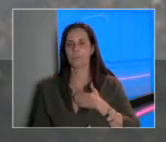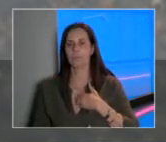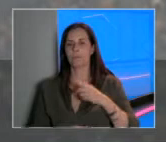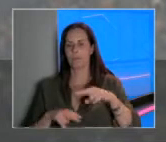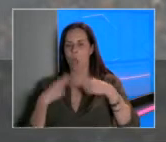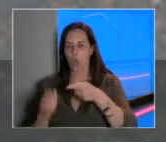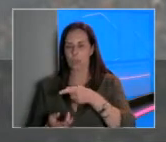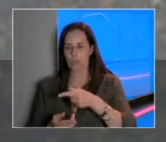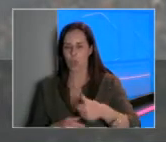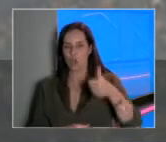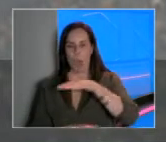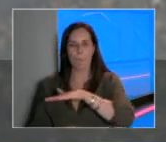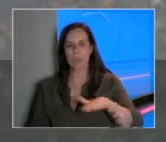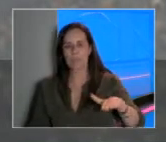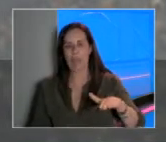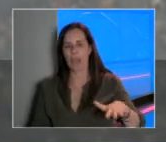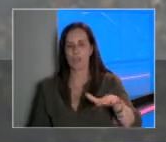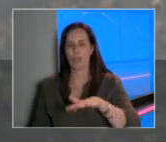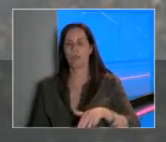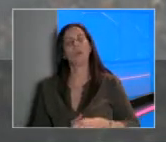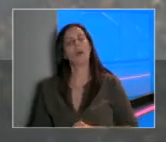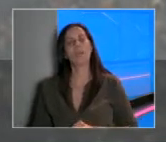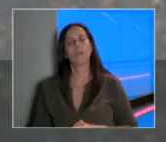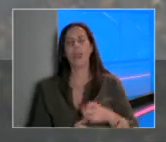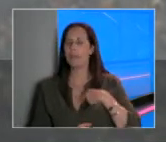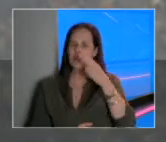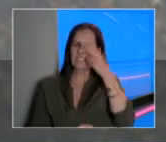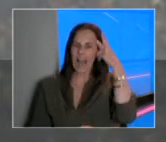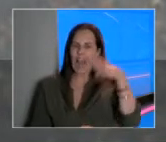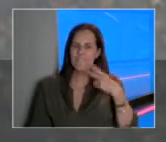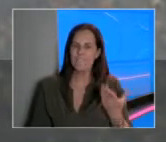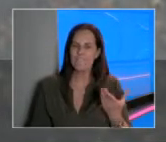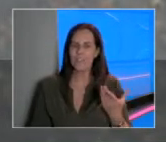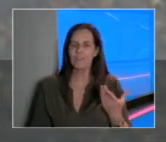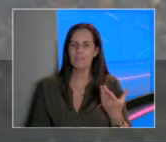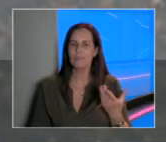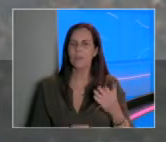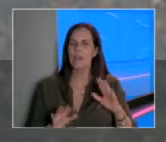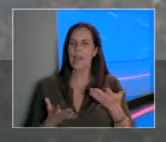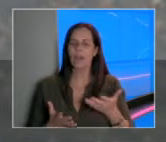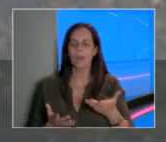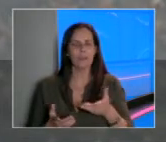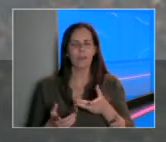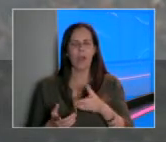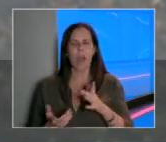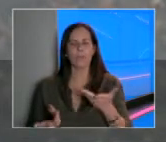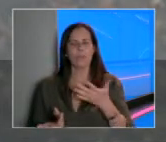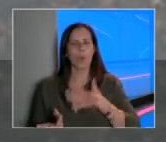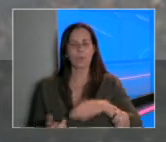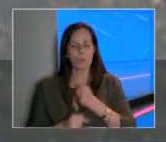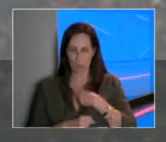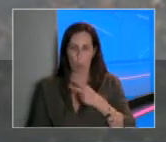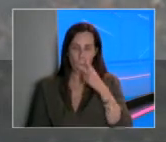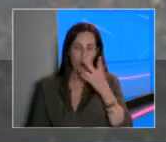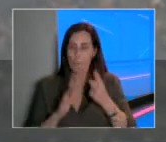ישראל גנץ, ראש המועצה האזורית מטה בנימין. אני מנסה להבין מכם, איך בפועל אתם הולכים להביא בעצם? כי אנחנו